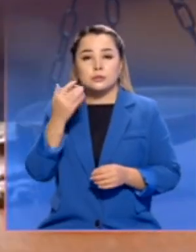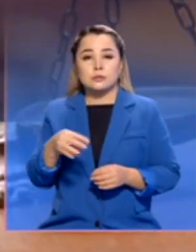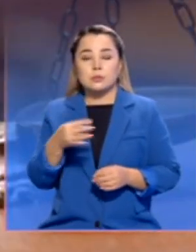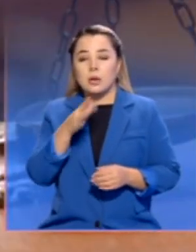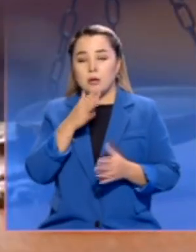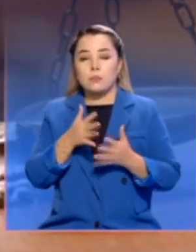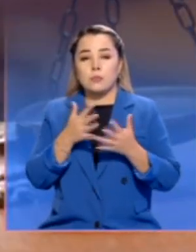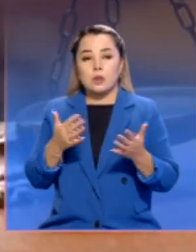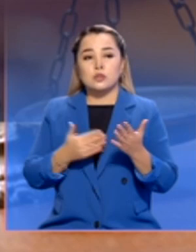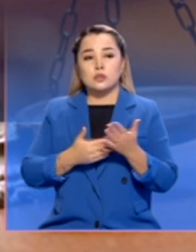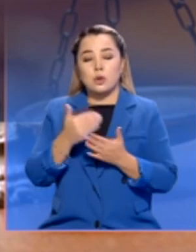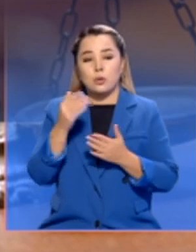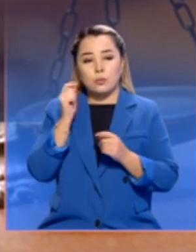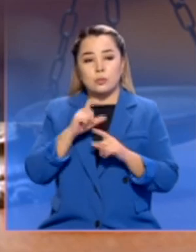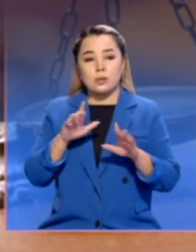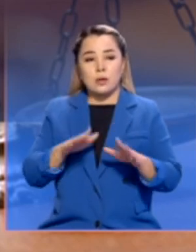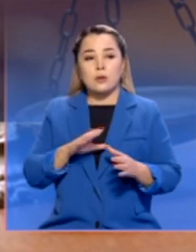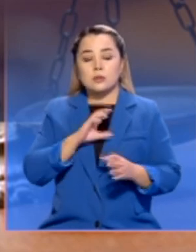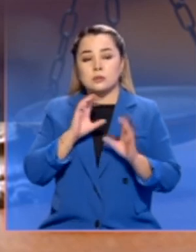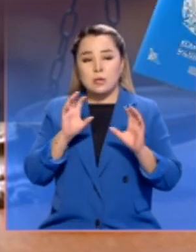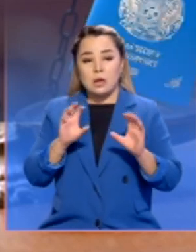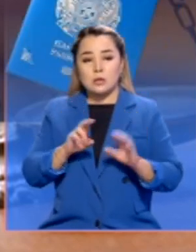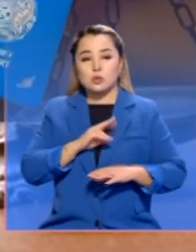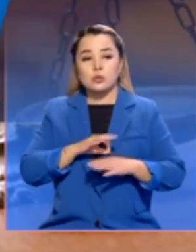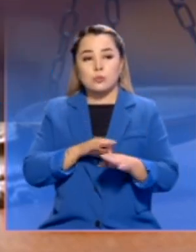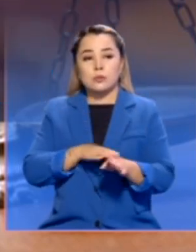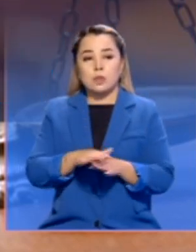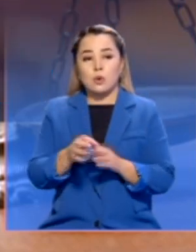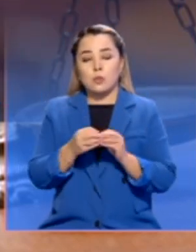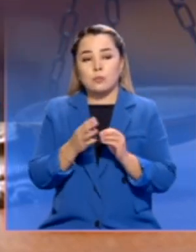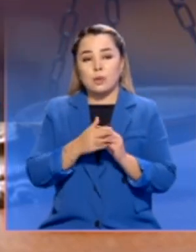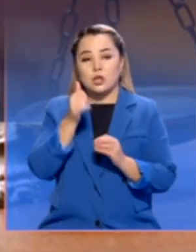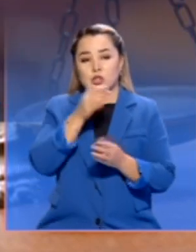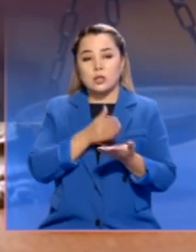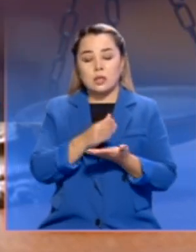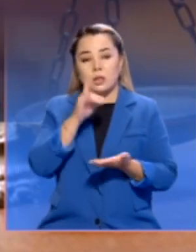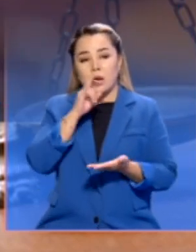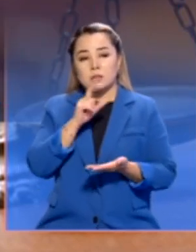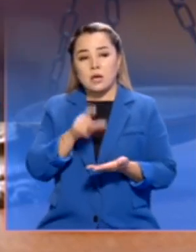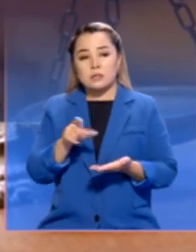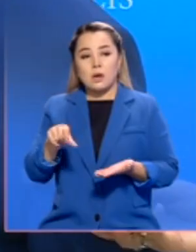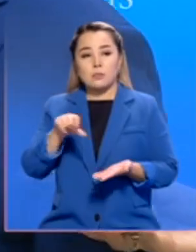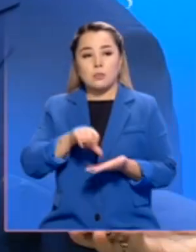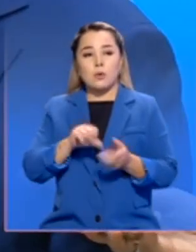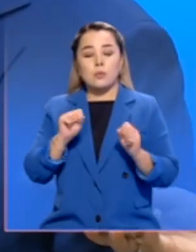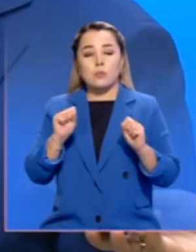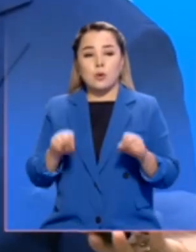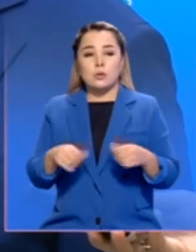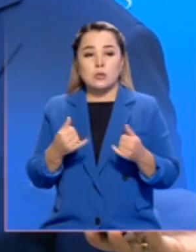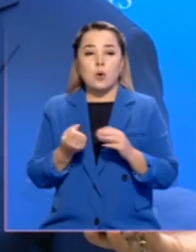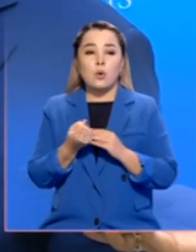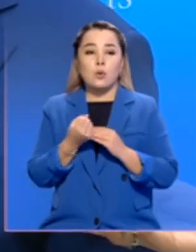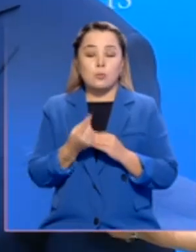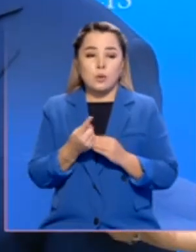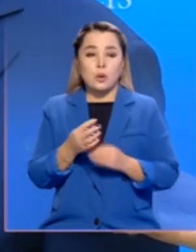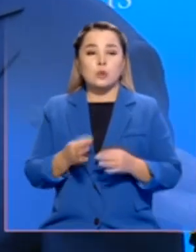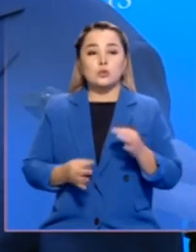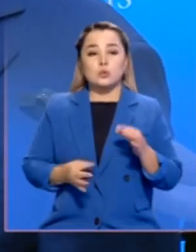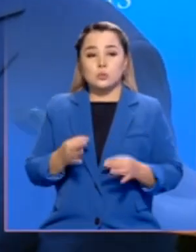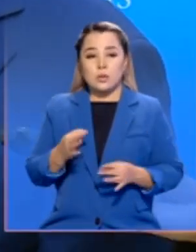жоғары білімі бар, заңгерлік салада 15 жылдық тәжірибесі бар Қазақстан азаматы ғана мүше бола алатыны жазылған. 11